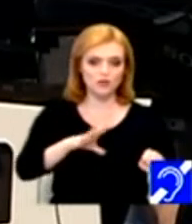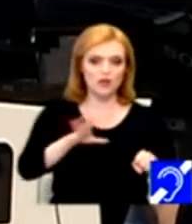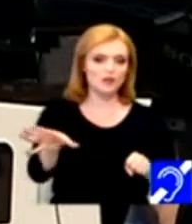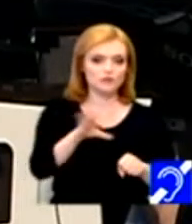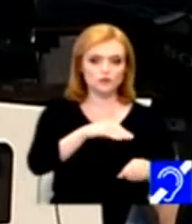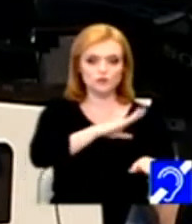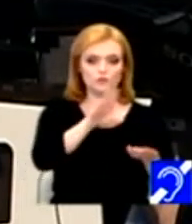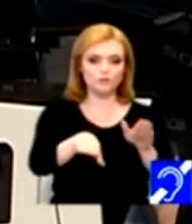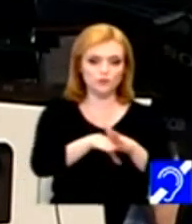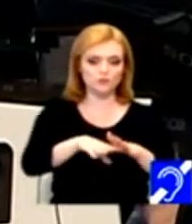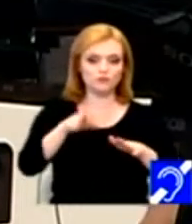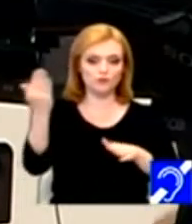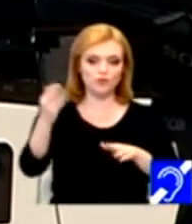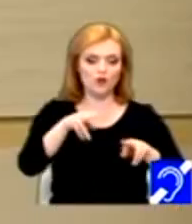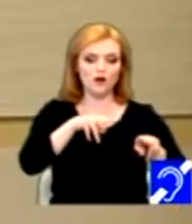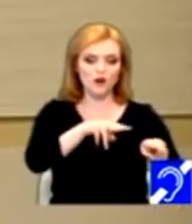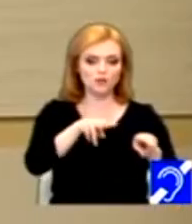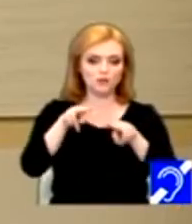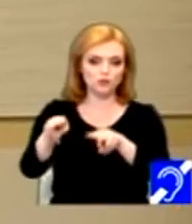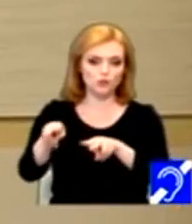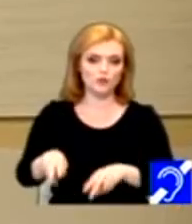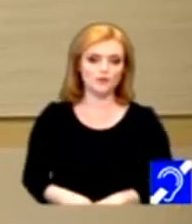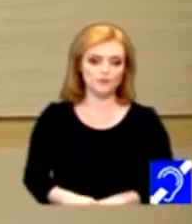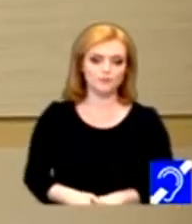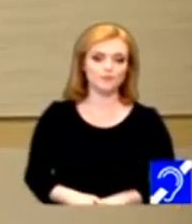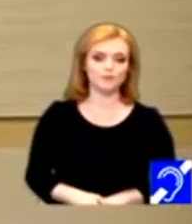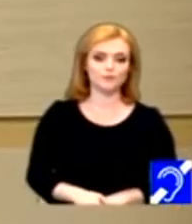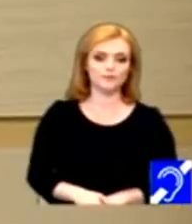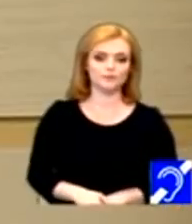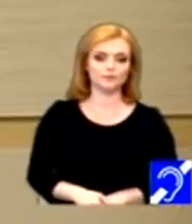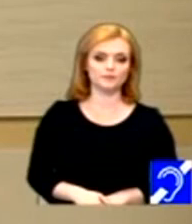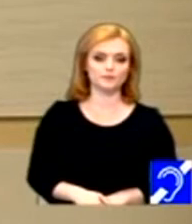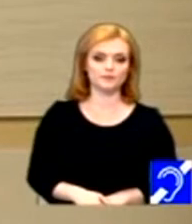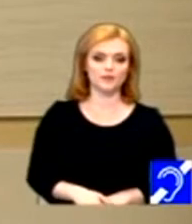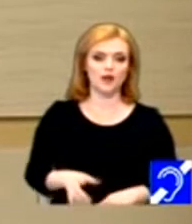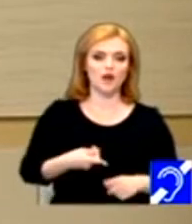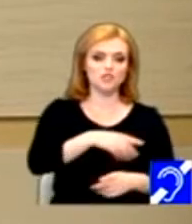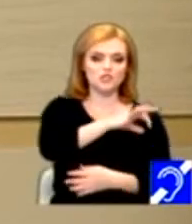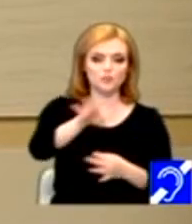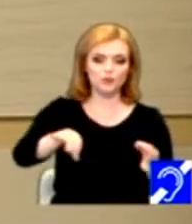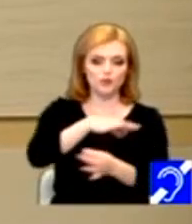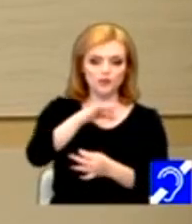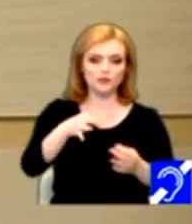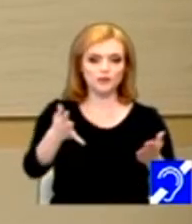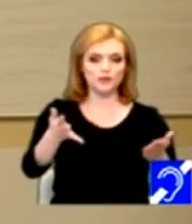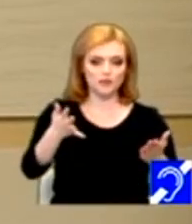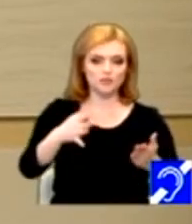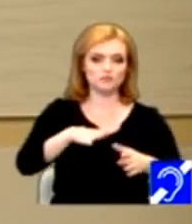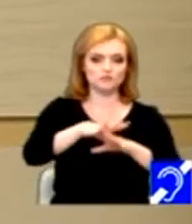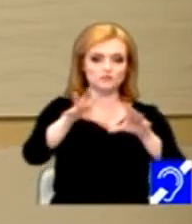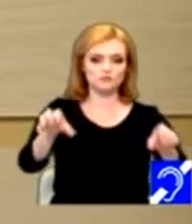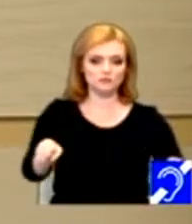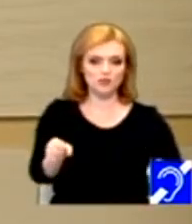al Magistraturii. Este un proiect minit spre uzurparea puterii,